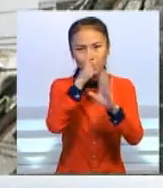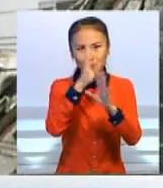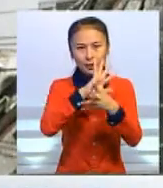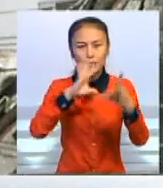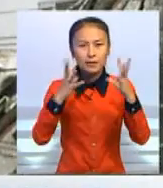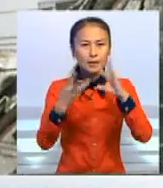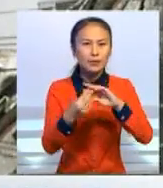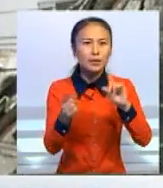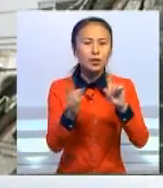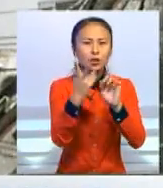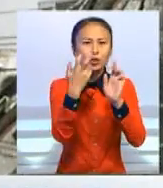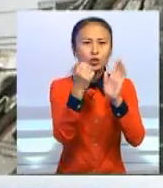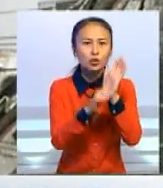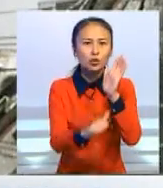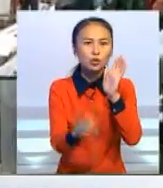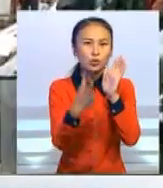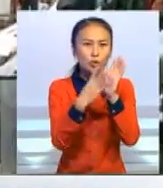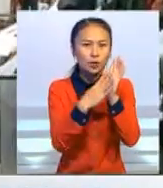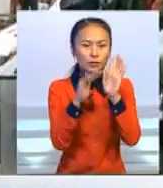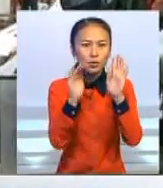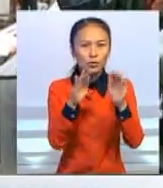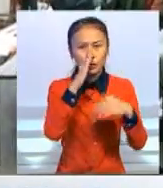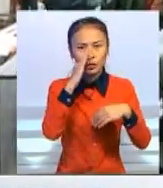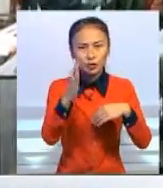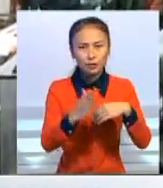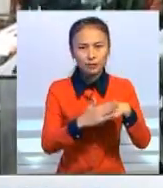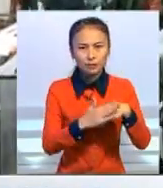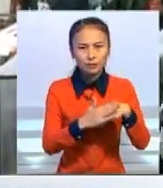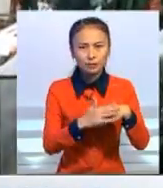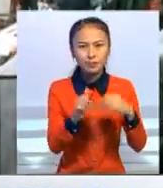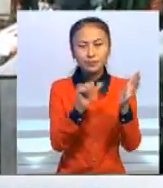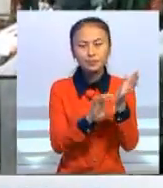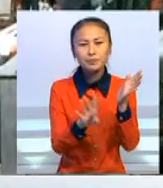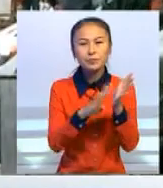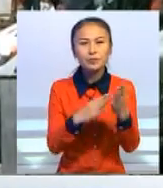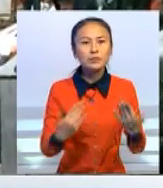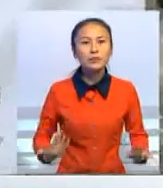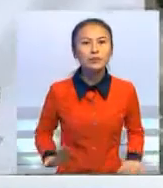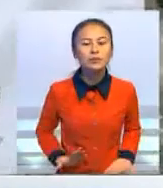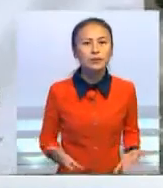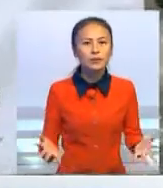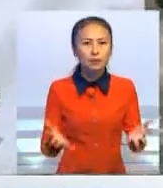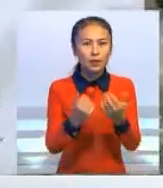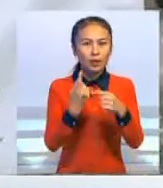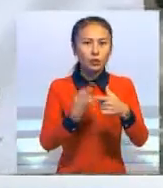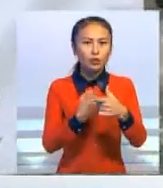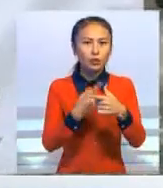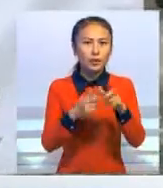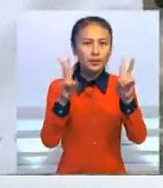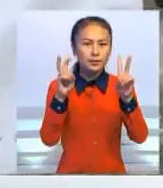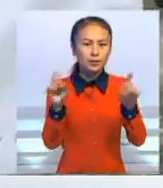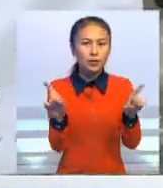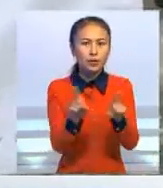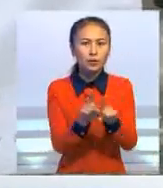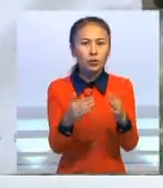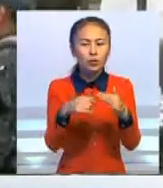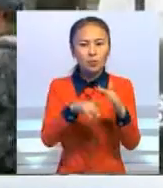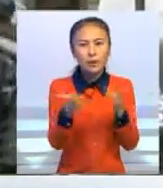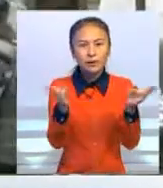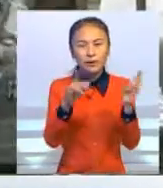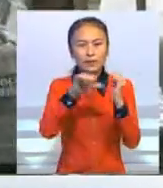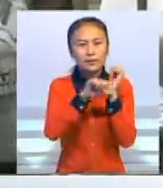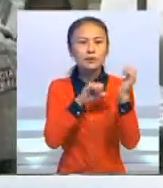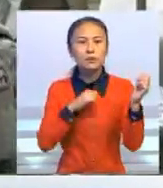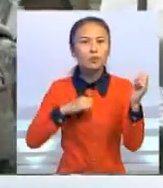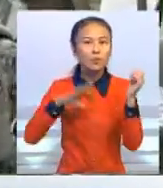табиғи апаттан қаза тапқандардың саны 369-ға жеткен. 69 тұрғын құтқарылды. Мамандар үйінде астында қалған ең соңғы